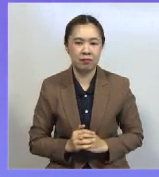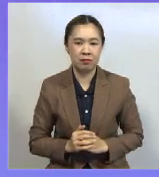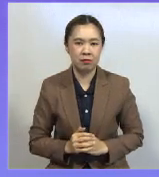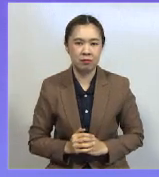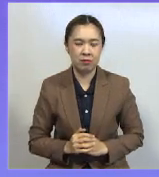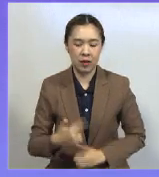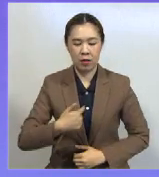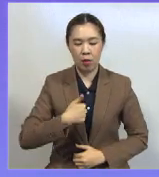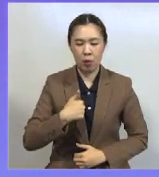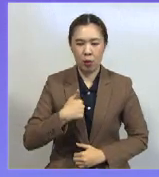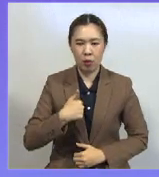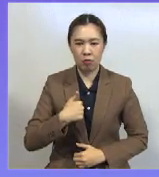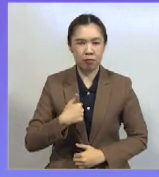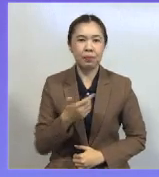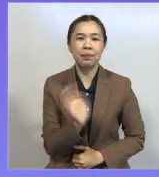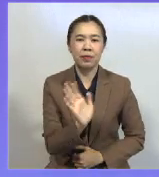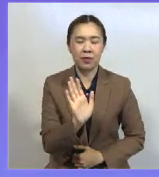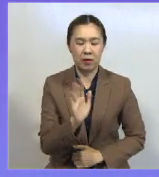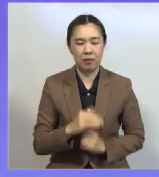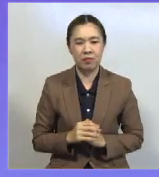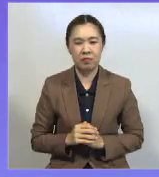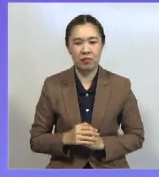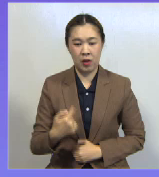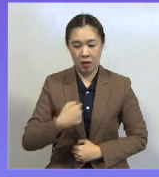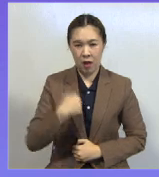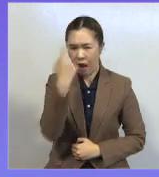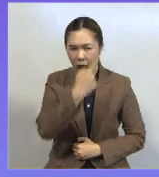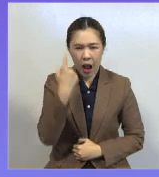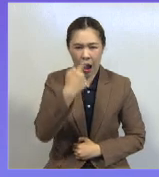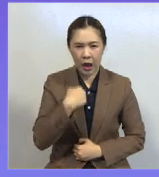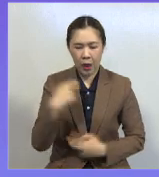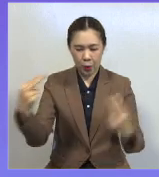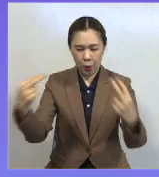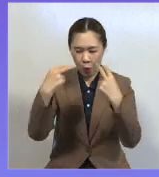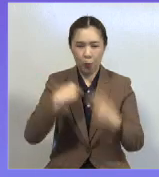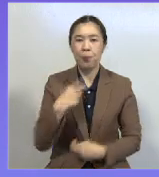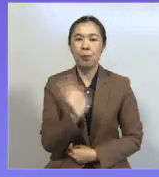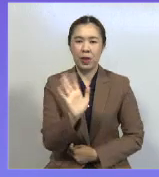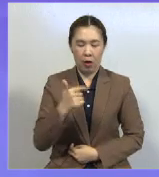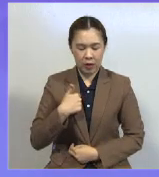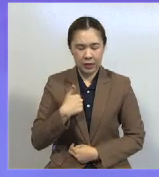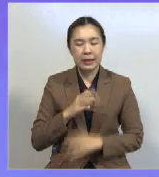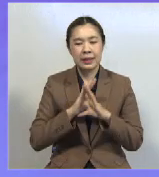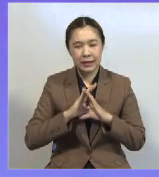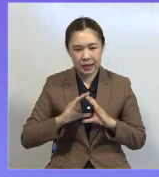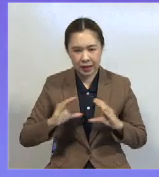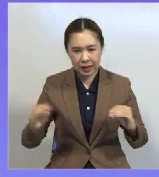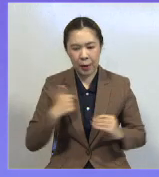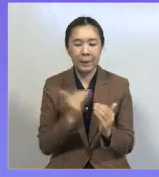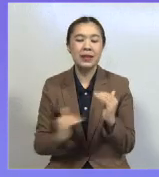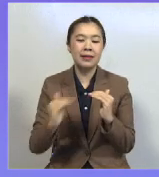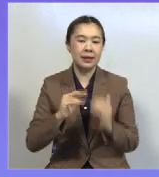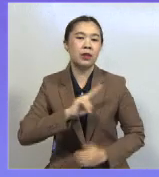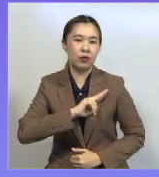ามหาตัวเข า ไม่ต้องมานำให้คนอื่นมาเห็นว่าเขาเป็นใครขออยู่อย่างสงบแล้วก็ขอสิทธิ